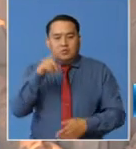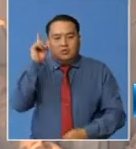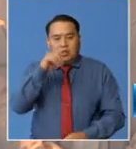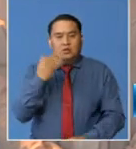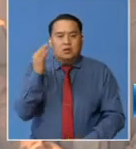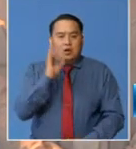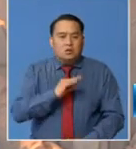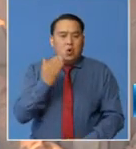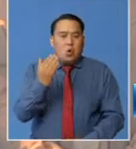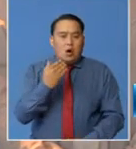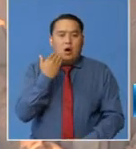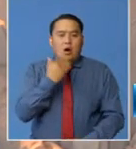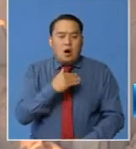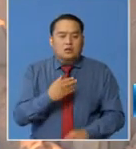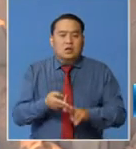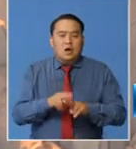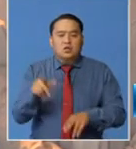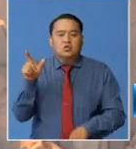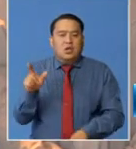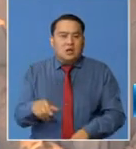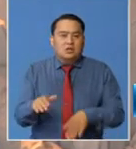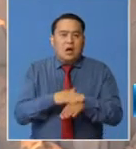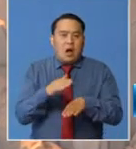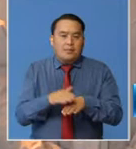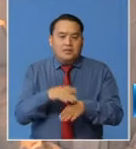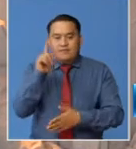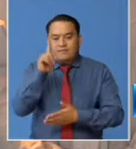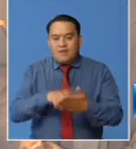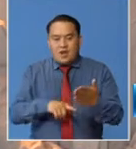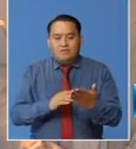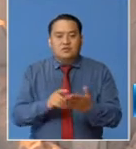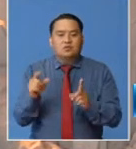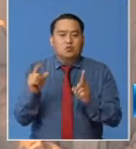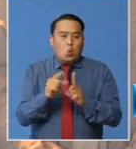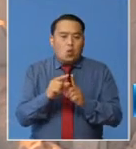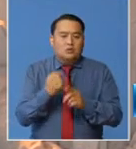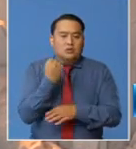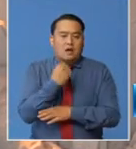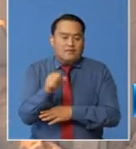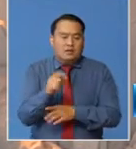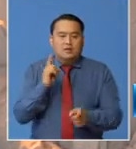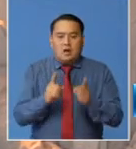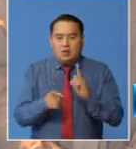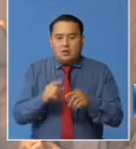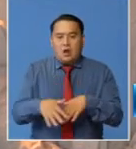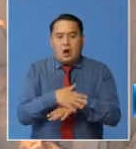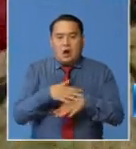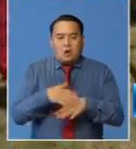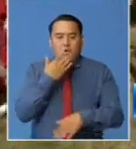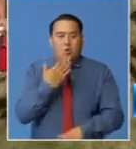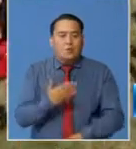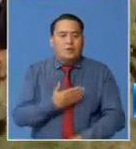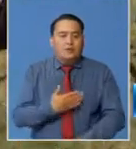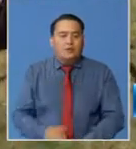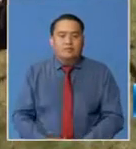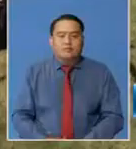нем. За счет таких качеств, как человечность, доброта и верность своему слову, он завоевал поистине народную любовь. Больше